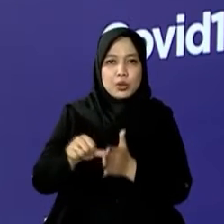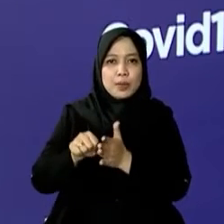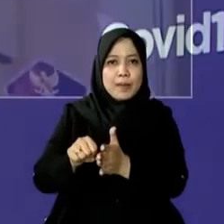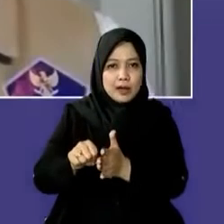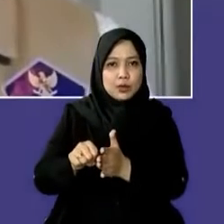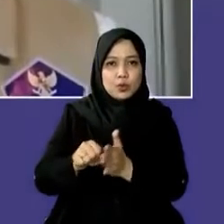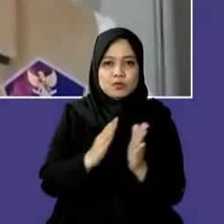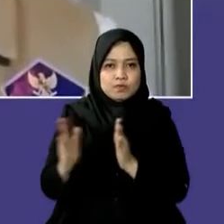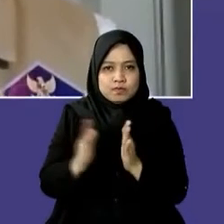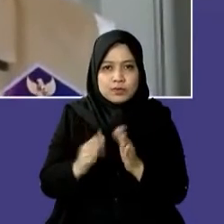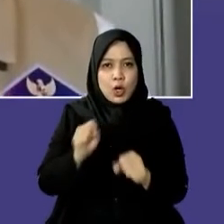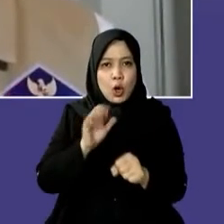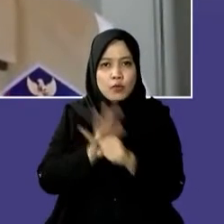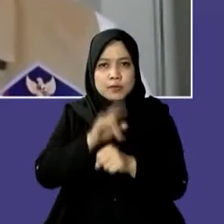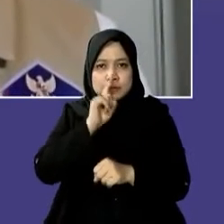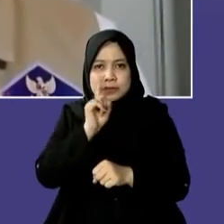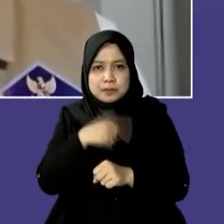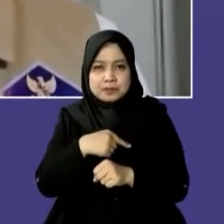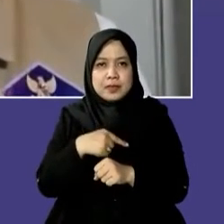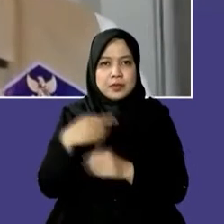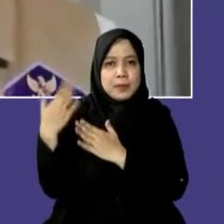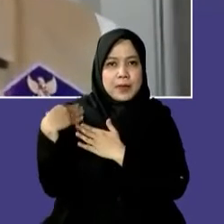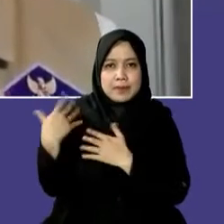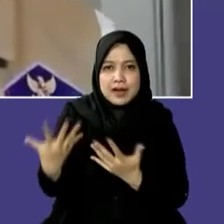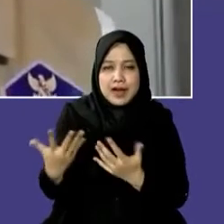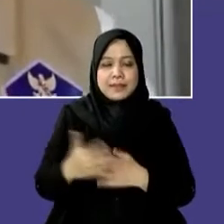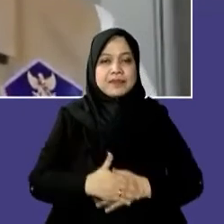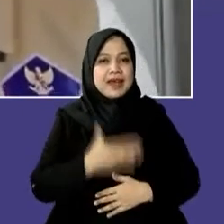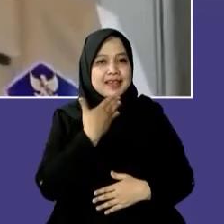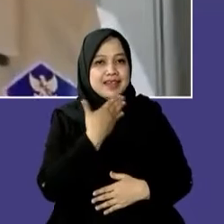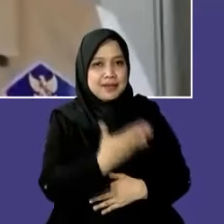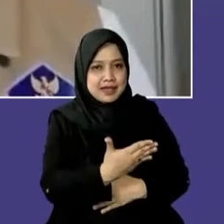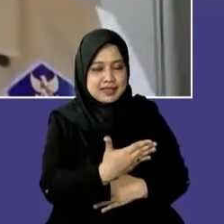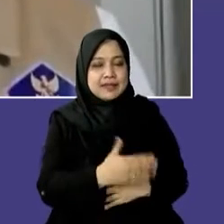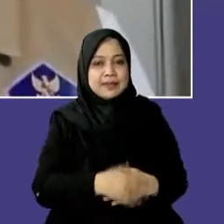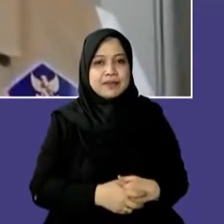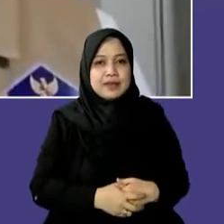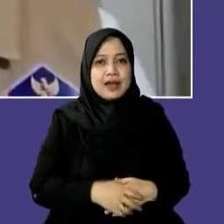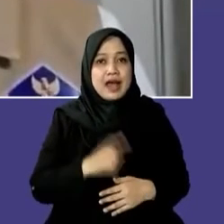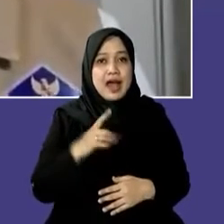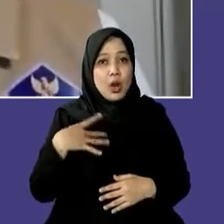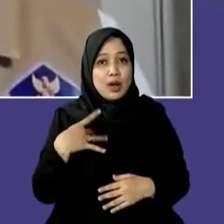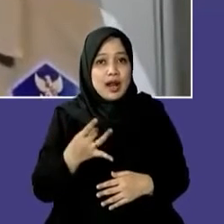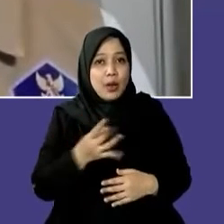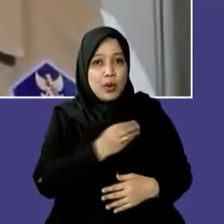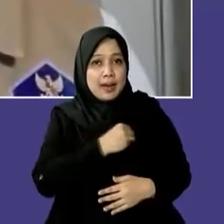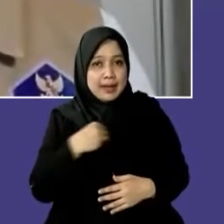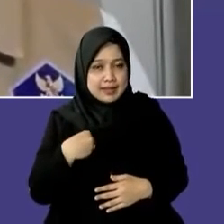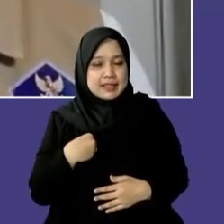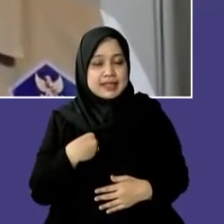penanganan copy 19 ini Baik terima kasih Putri jadi kalau kita bicara relawan medis